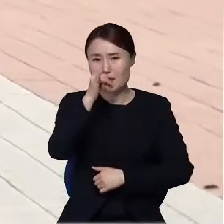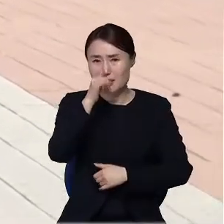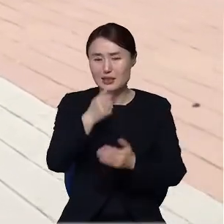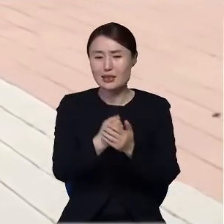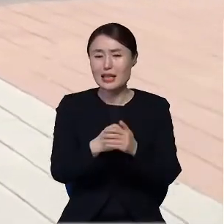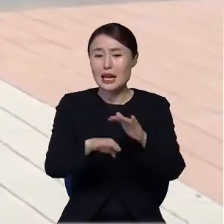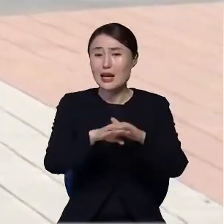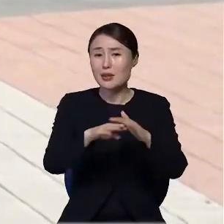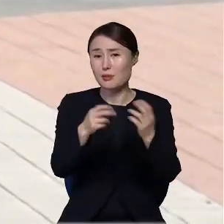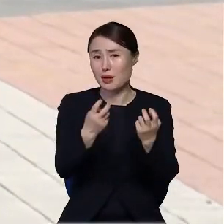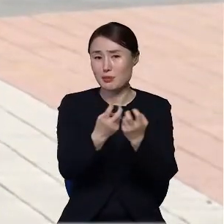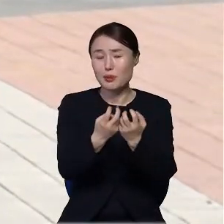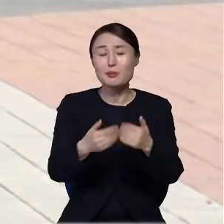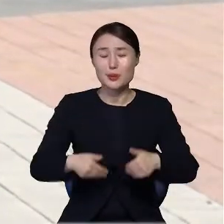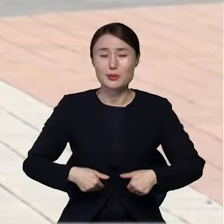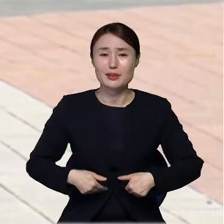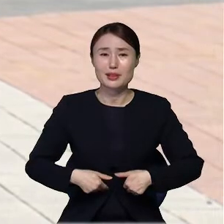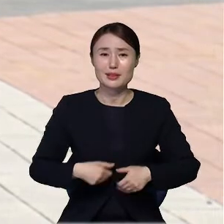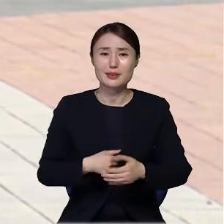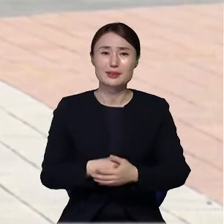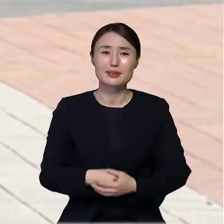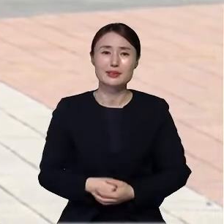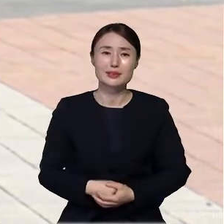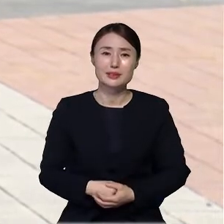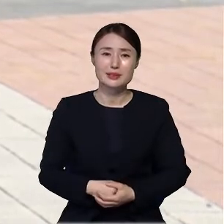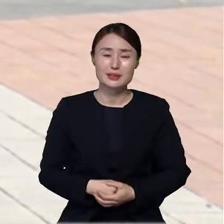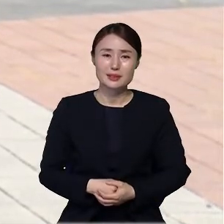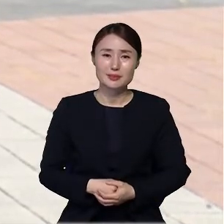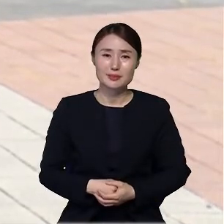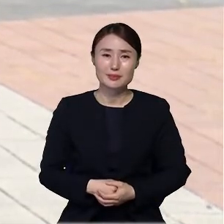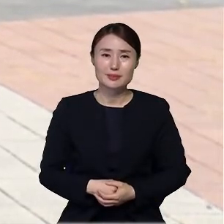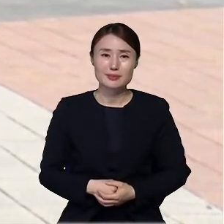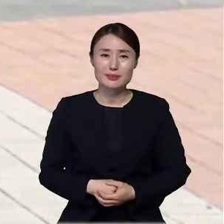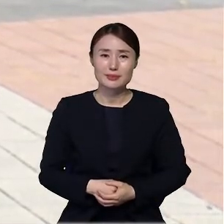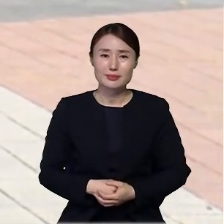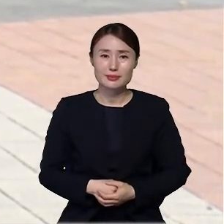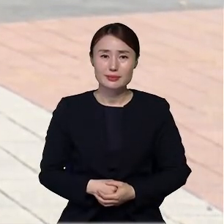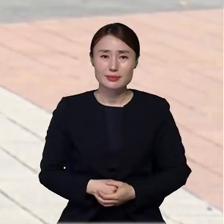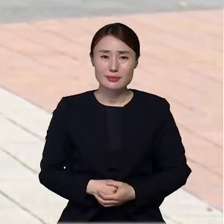대책들이 더욱 뒷받침돼야 한다는 목소리가 높습니다. KBC 이계혁입니다.